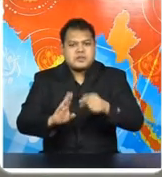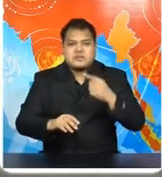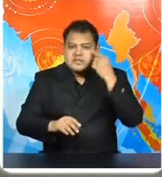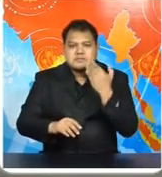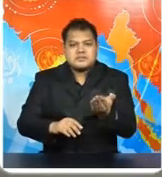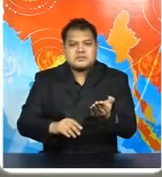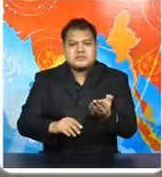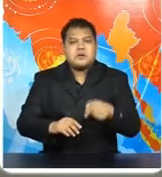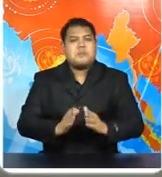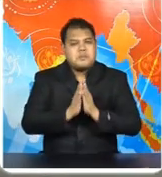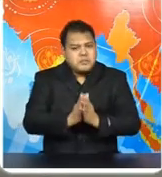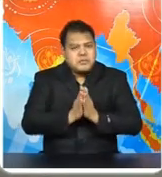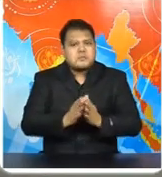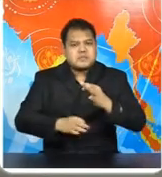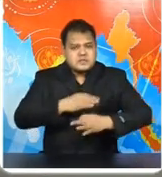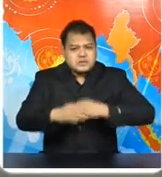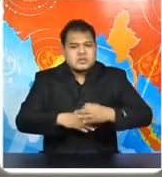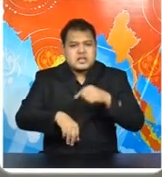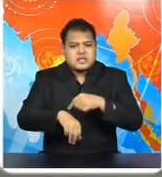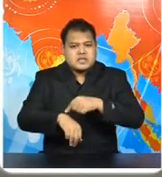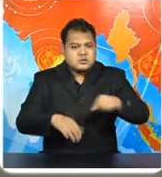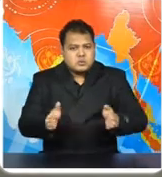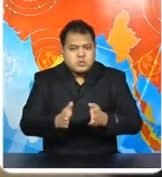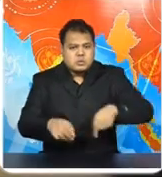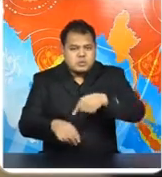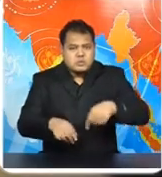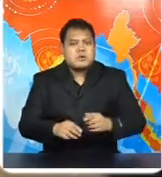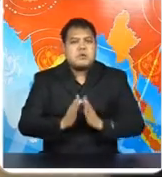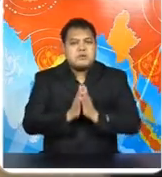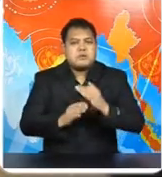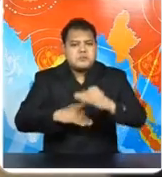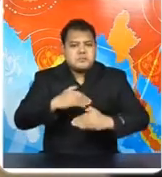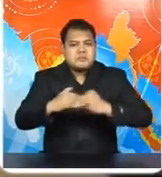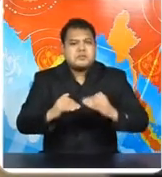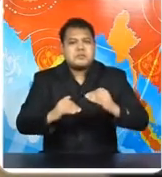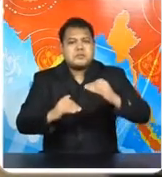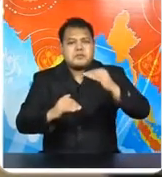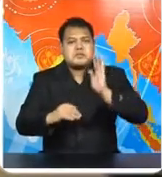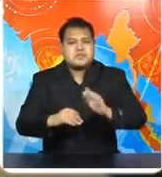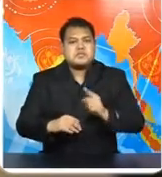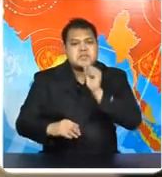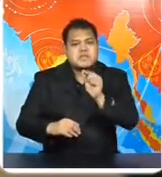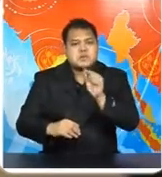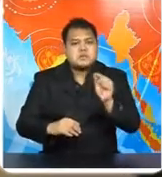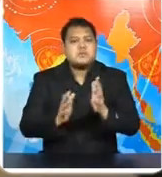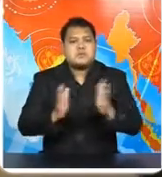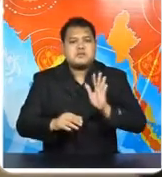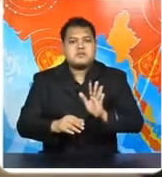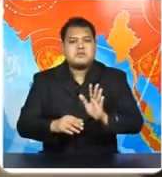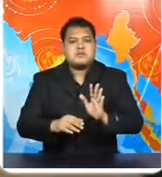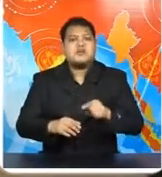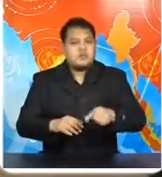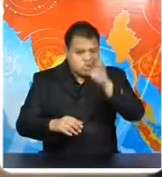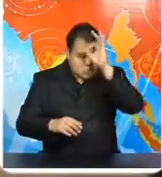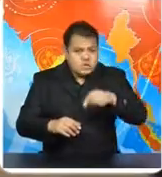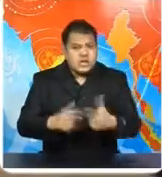ခြေမပြကြည့်နေဖို့ကအရေးကြီးတဲ့အကြောင်းလဲကမ္ဘာ့ဘဏ်ကသတိပေးထားပါတယ်။မြန်မာစီးပွားရေးဟာအချင်းတူအတွဲမှာမြင့်တက်မှုတွေရှိနေ